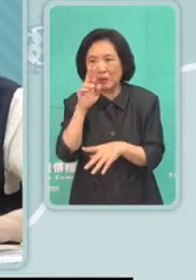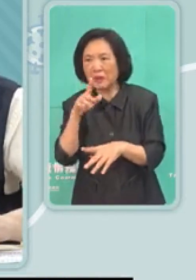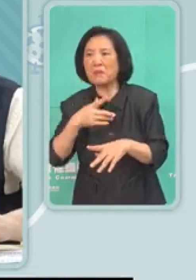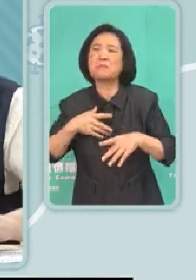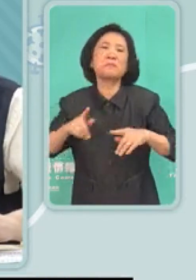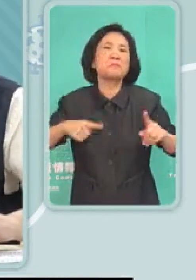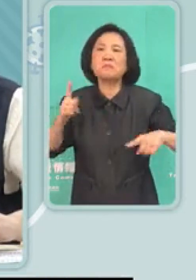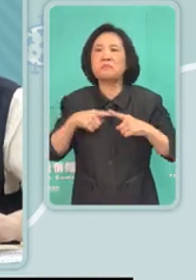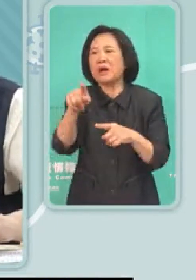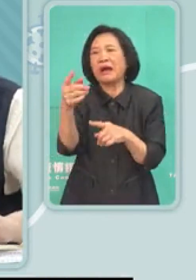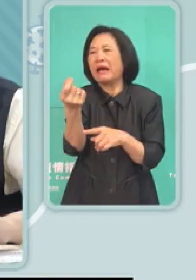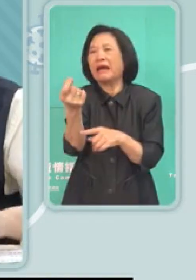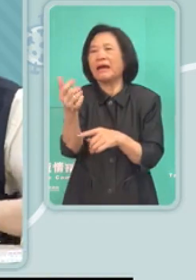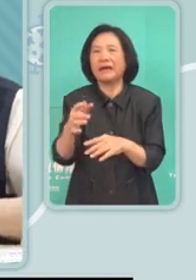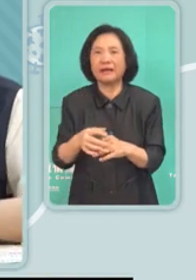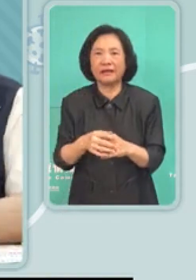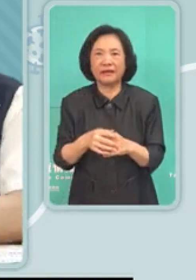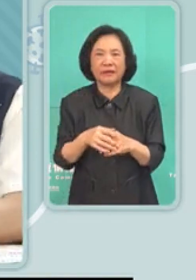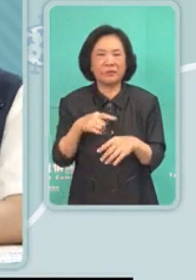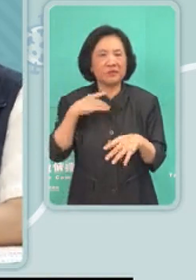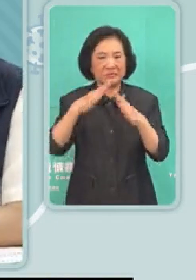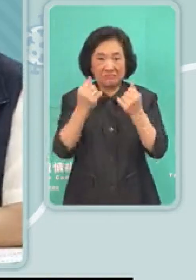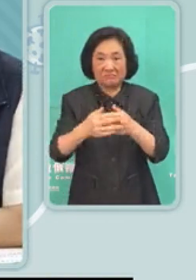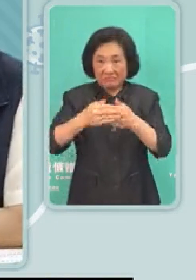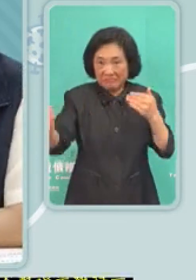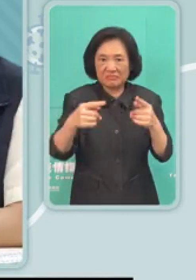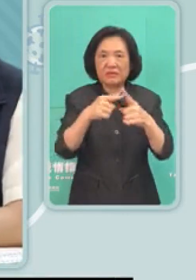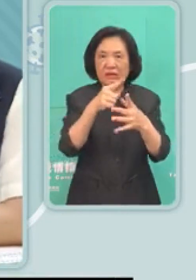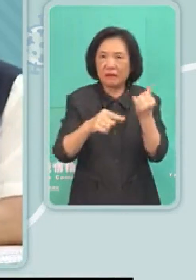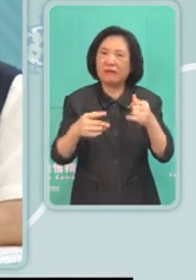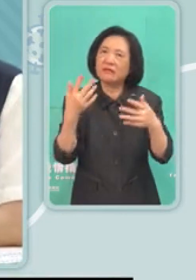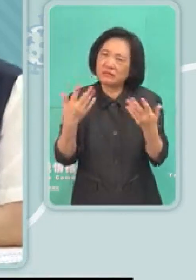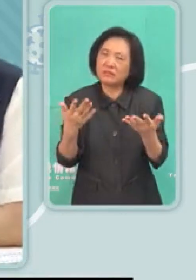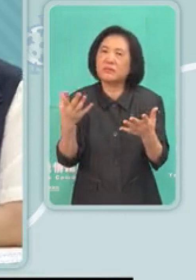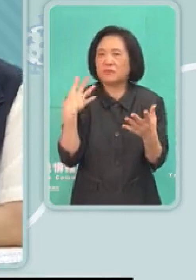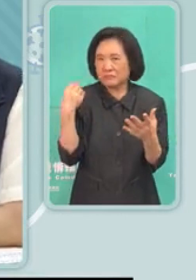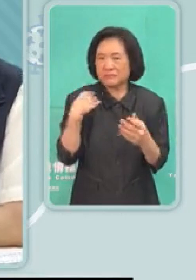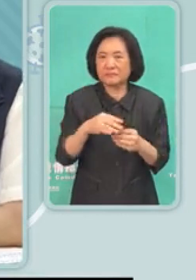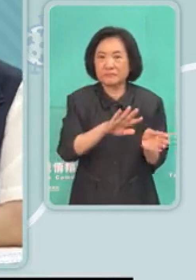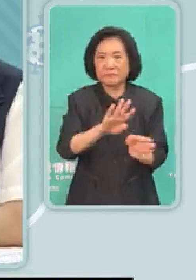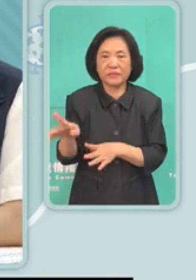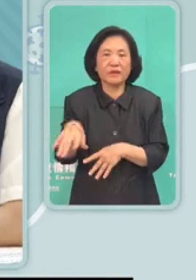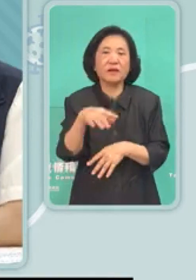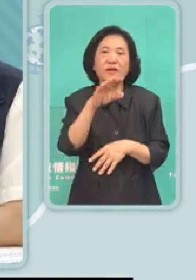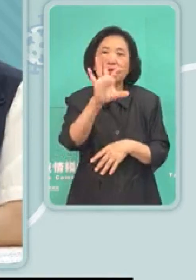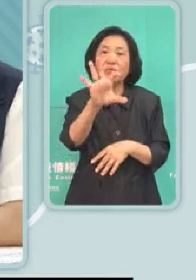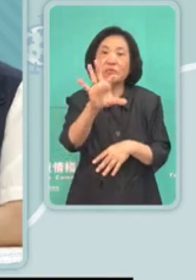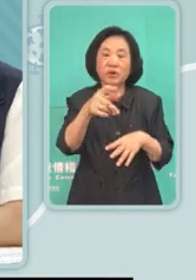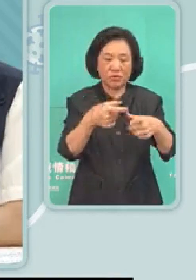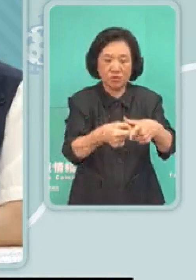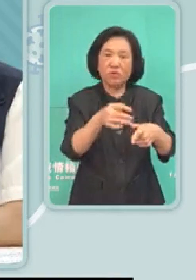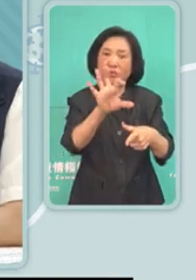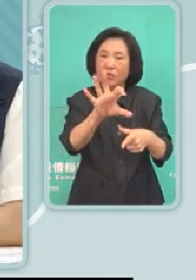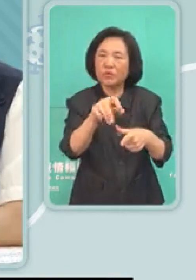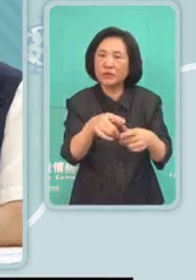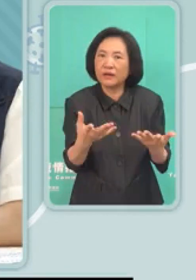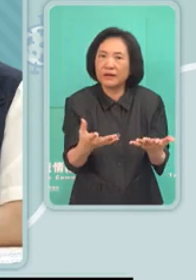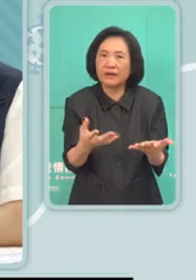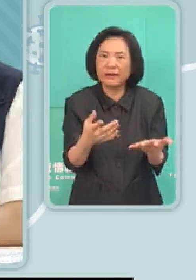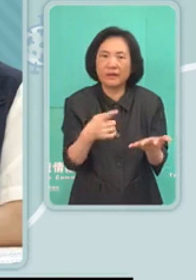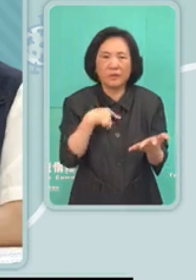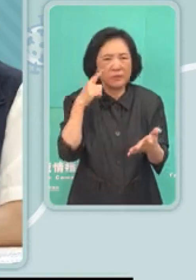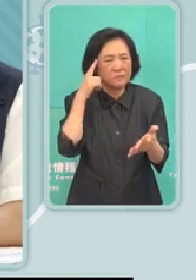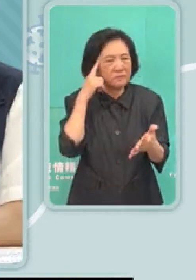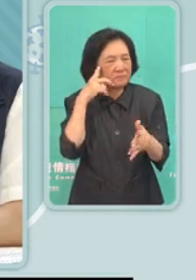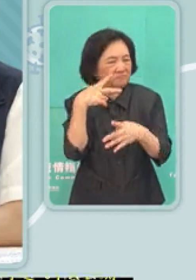那么前几天有人在讲那公厕的问题，到底公厕有没有可能污染？我们自己检讨一遍，大概有几个想